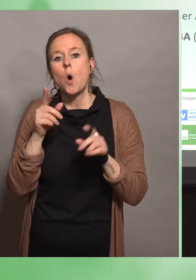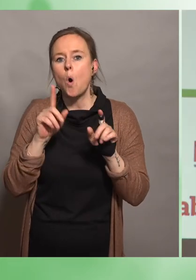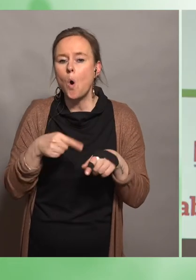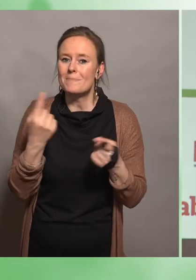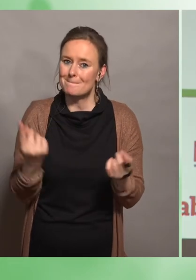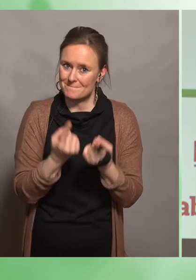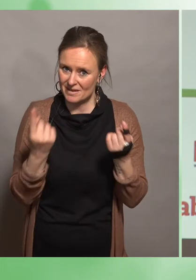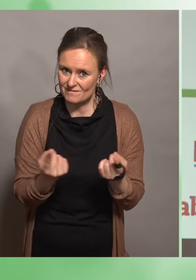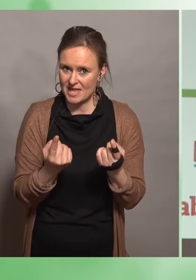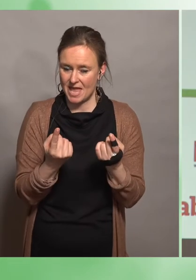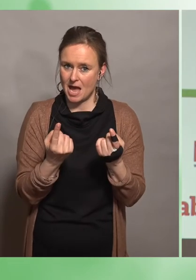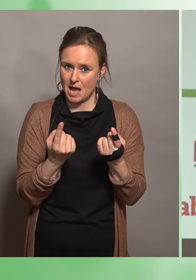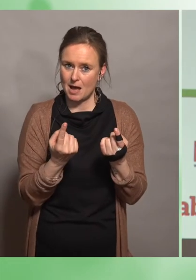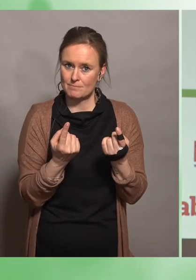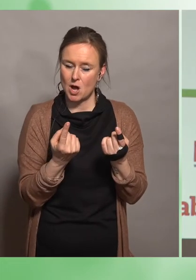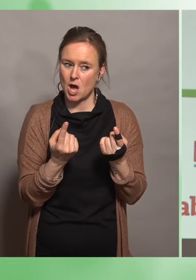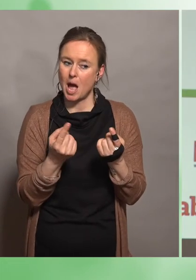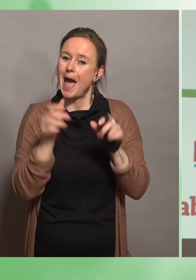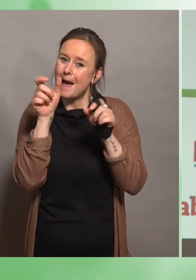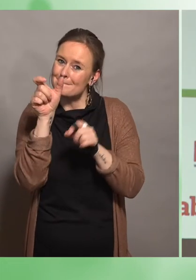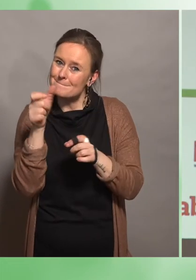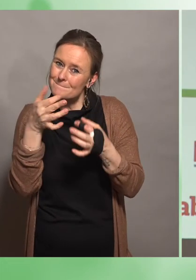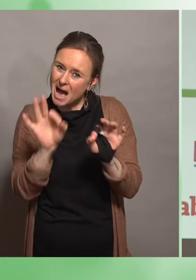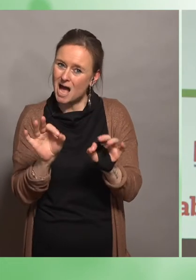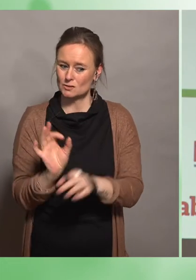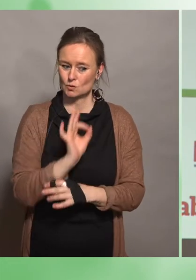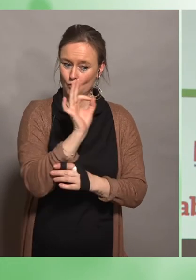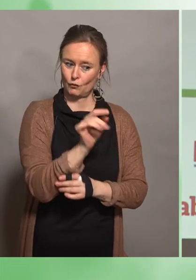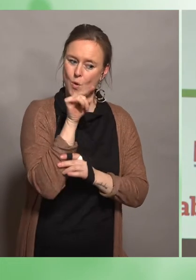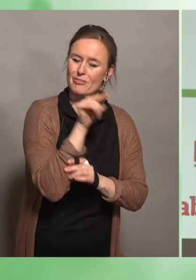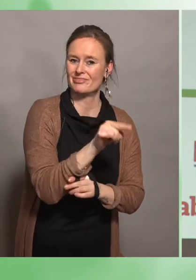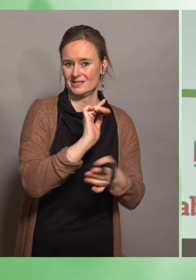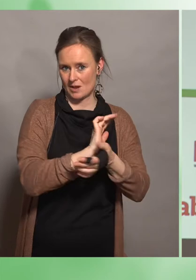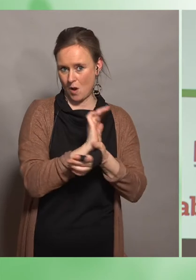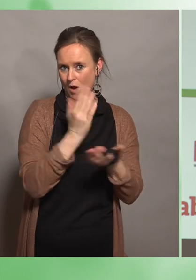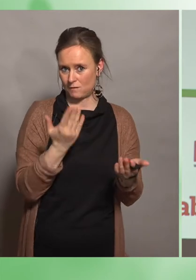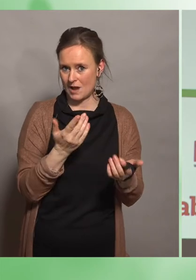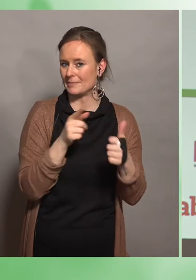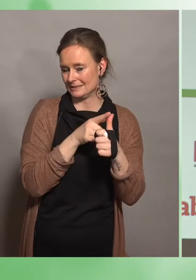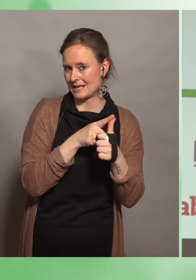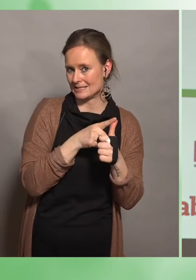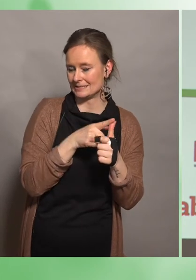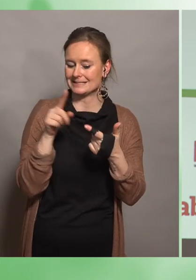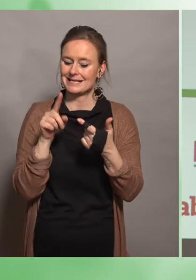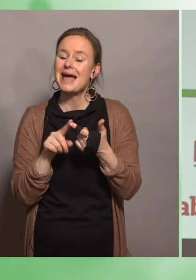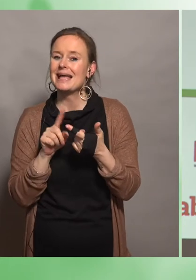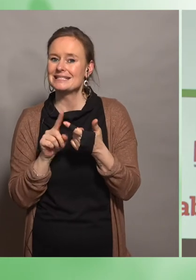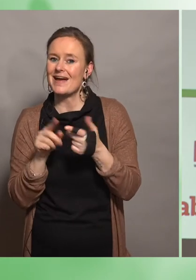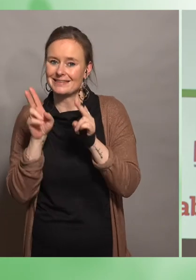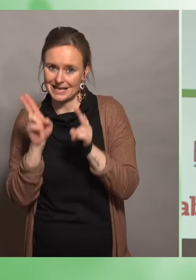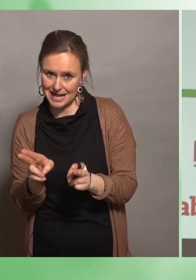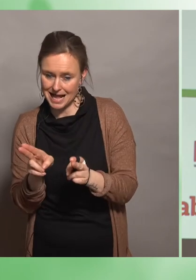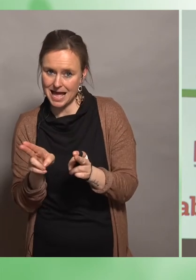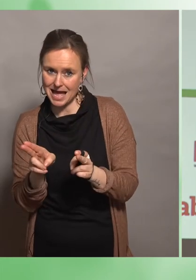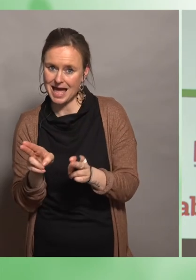dieser Kandidat auch zu diesen Aufgaben passt. Aber das ist einmal die erste Linie. Die zweite Linie ist halt dann wirklich, kann